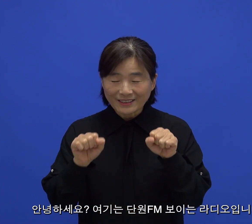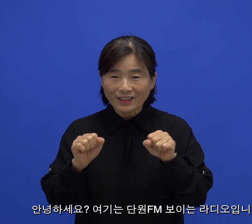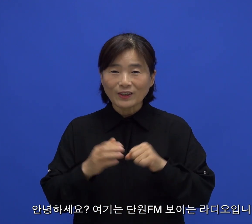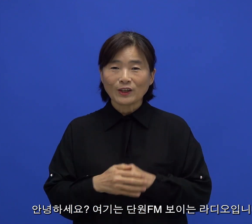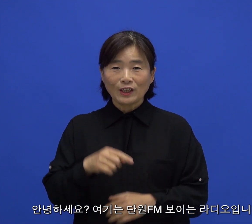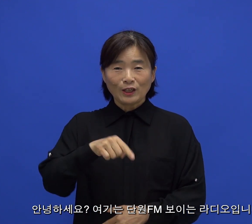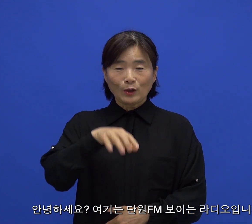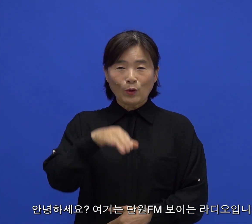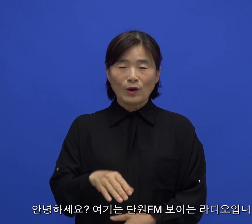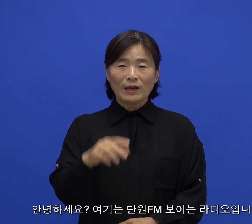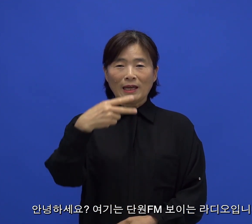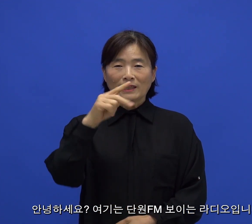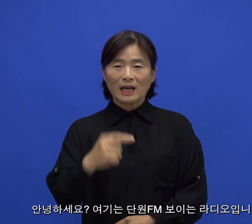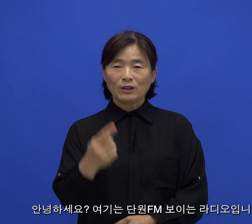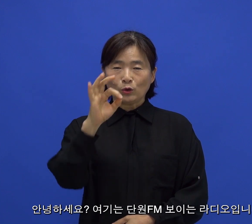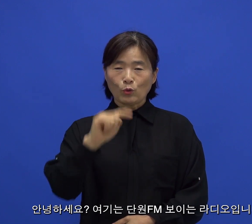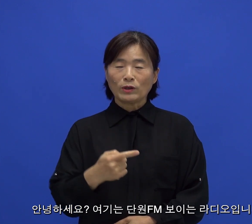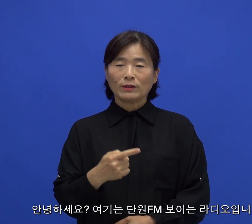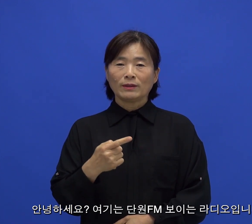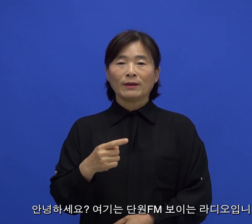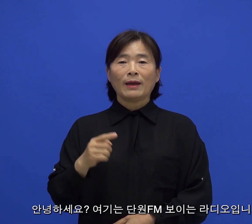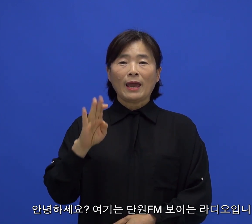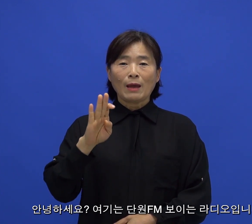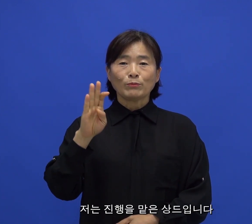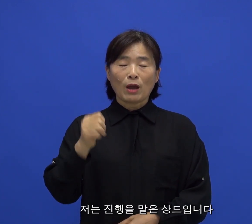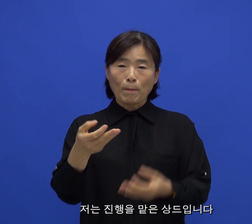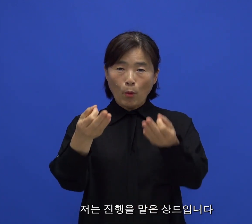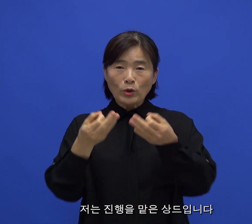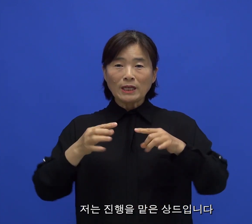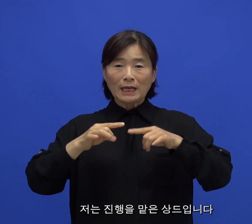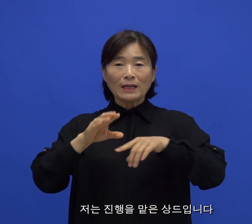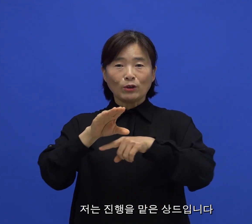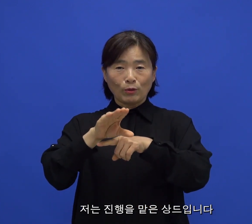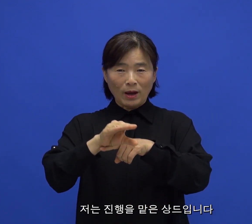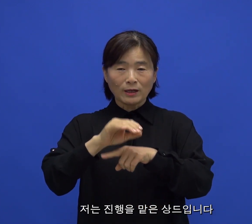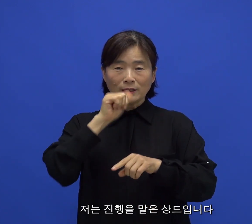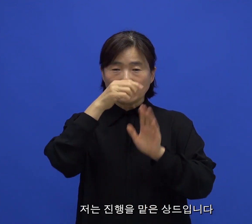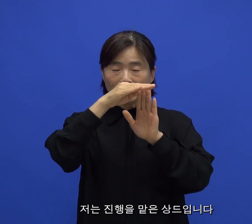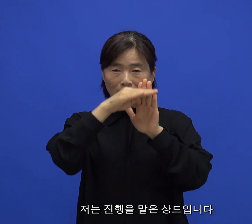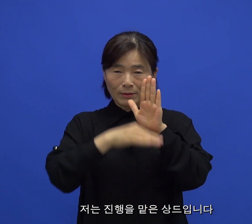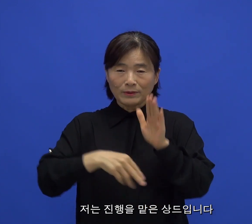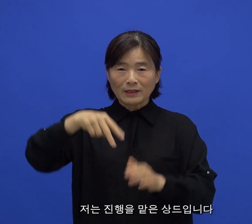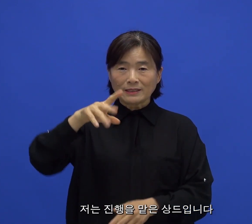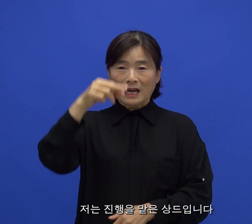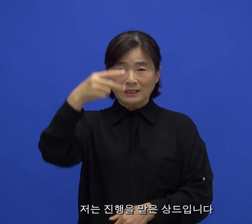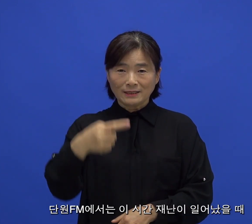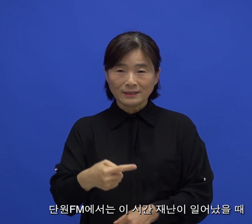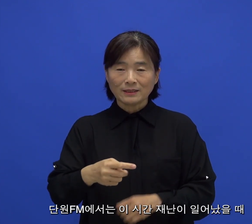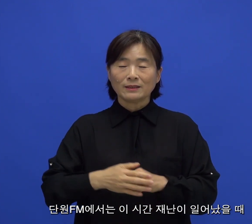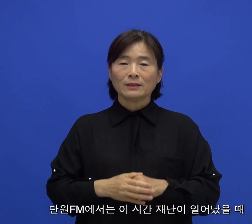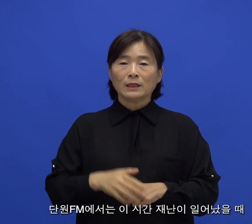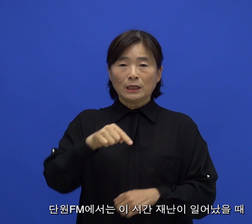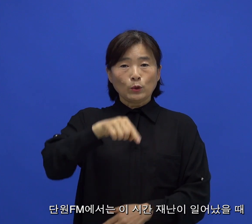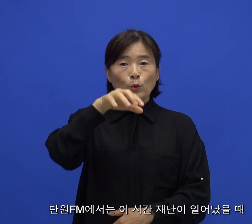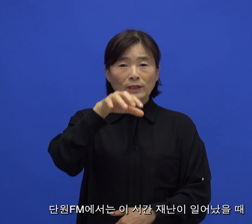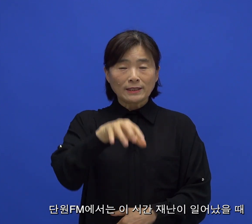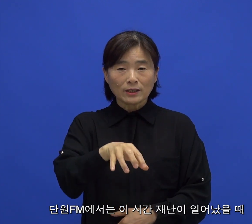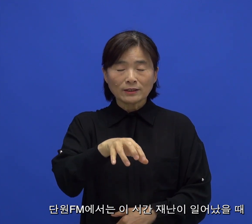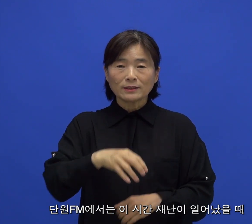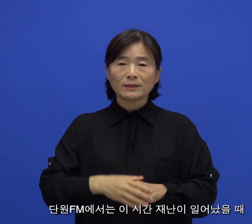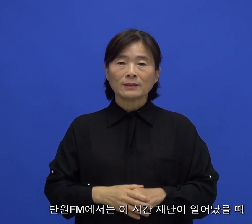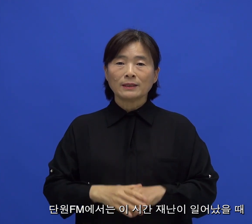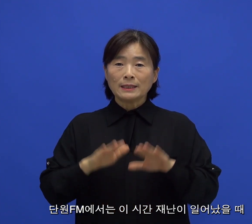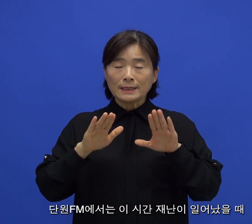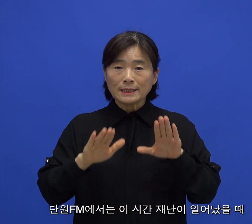안녕하세요. 여기는 단원 FM 보이는 라디오입니다. 저는 진행을 맡은 상드입니다. 단원 FM에서는